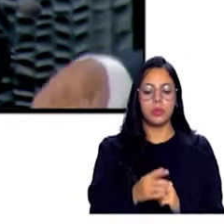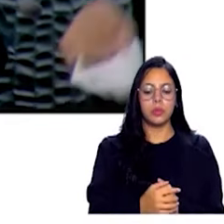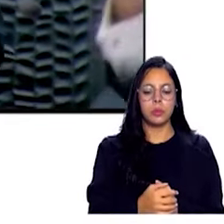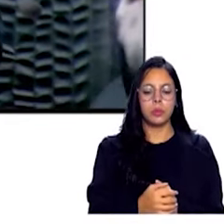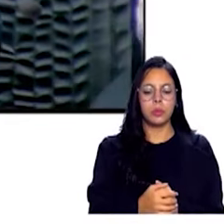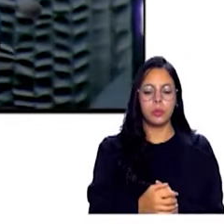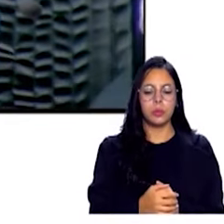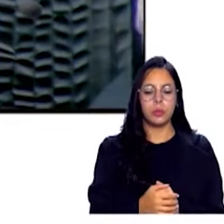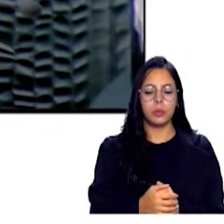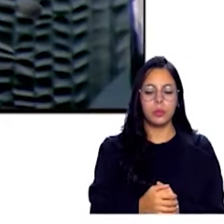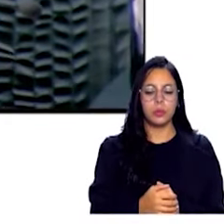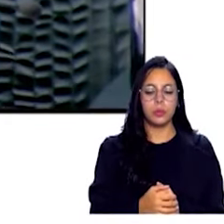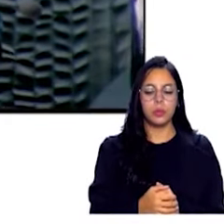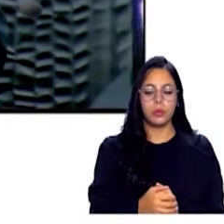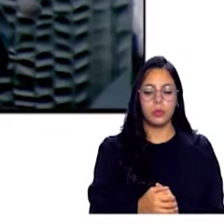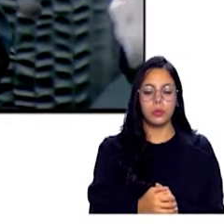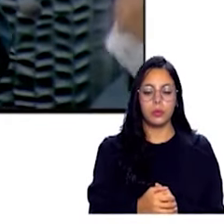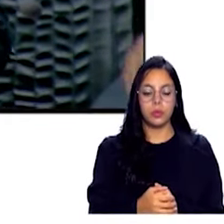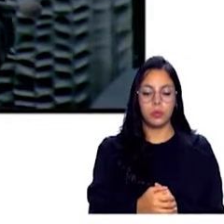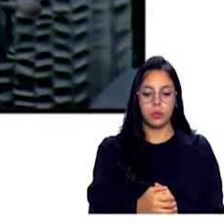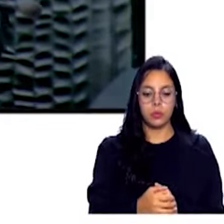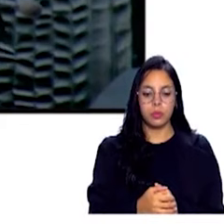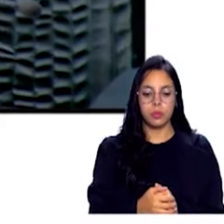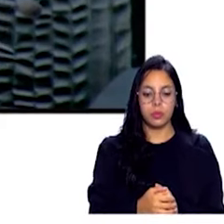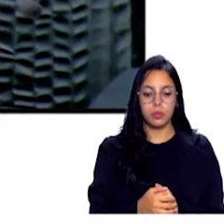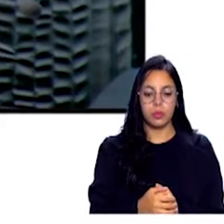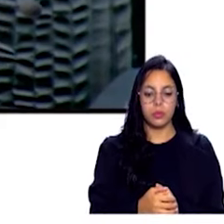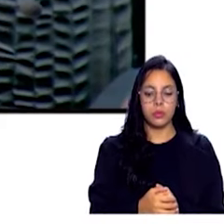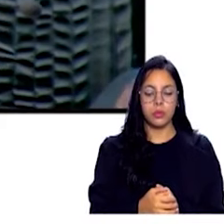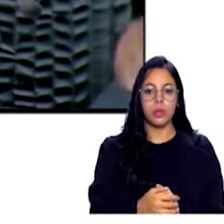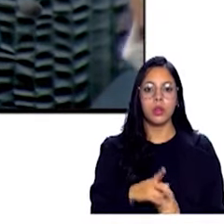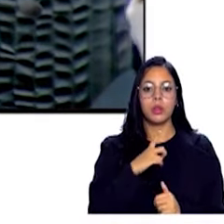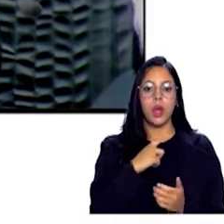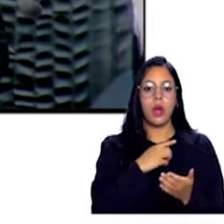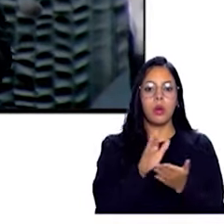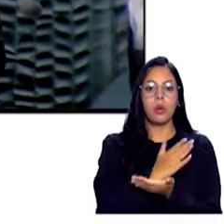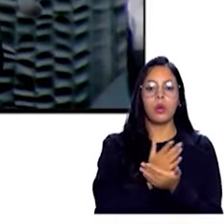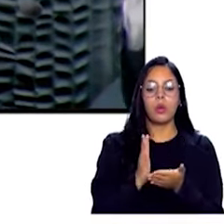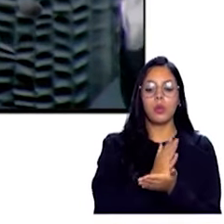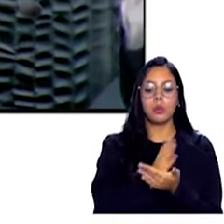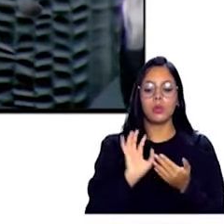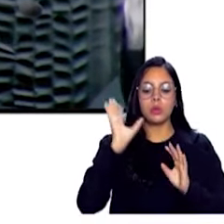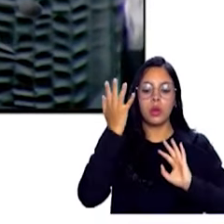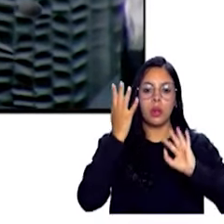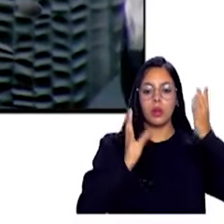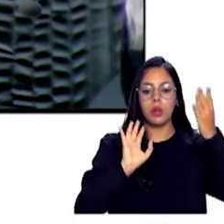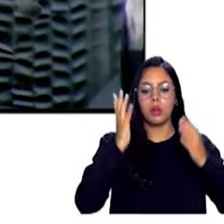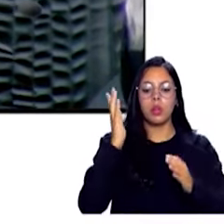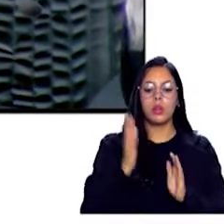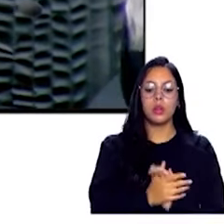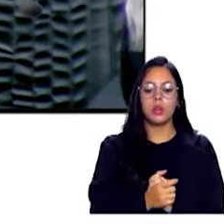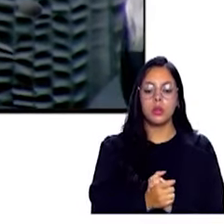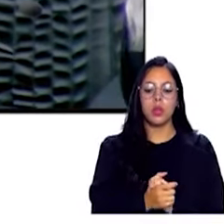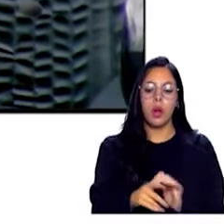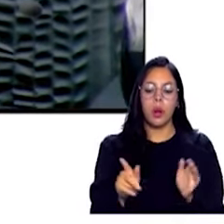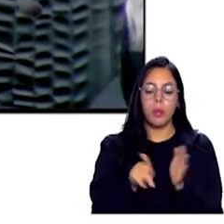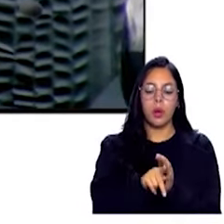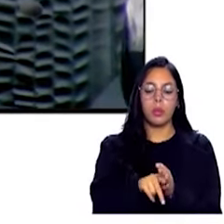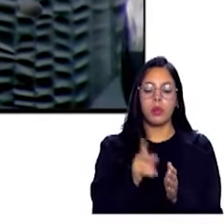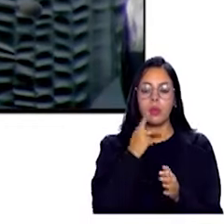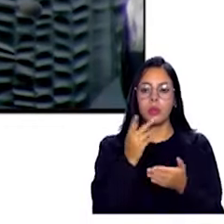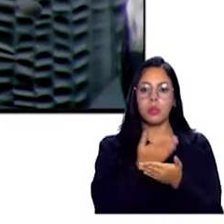connait pas d'effet ET sor vous l'a expliqué l'effet de ces décisions ET bien